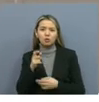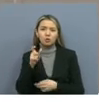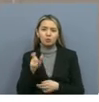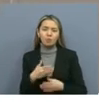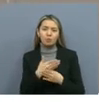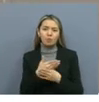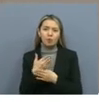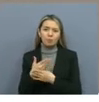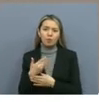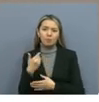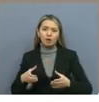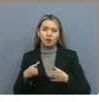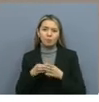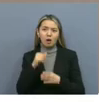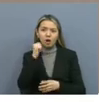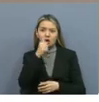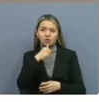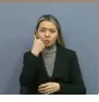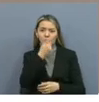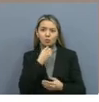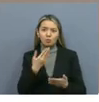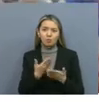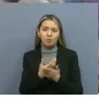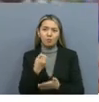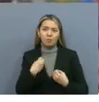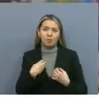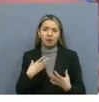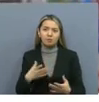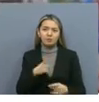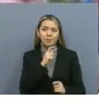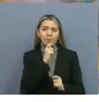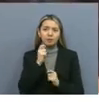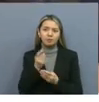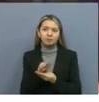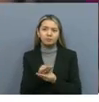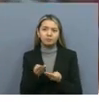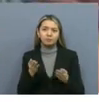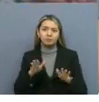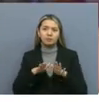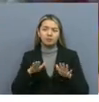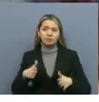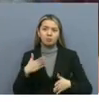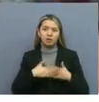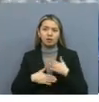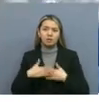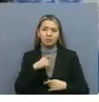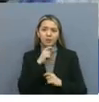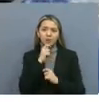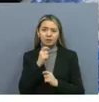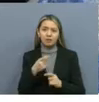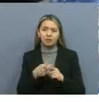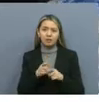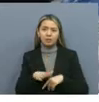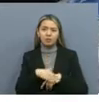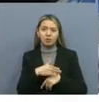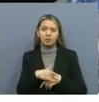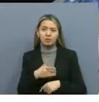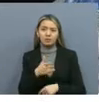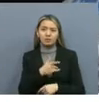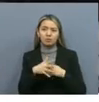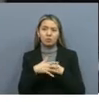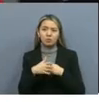Ирина бастаған топ жыл сайын жаңа жылдық мереке қарсаңында сыйлықтар таратып, бүлдіршіндерге қуаныш сыйлайды. Бұл жолда «Доброе сердце